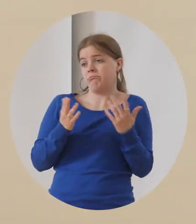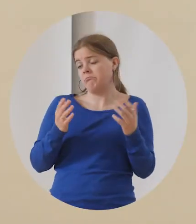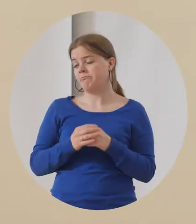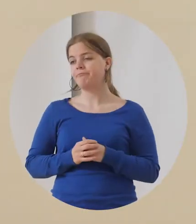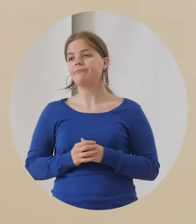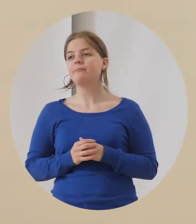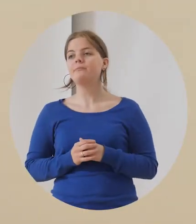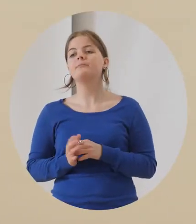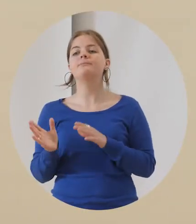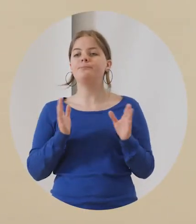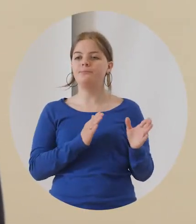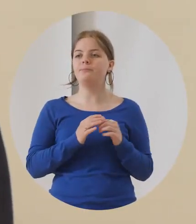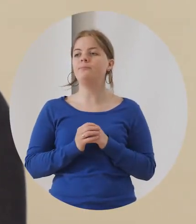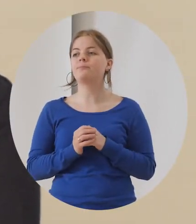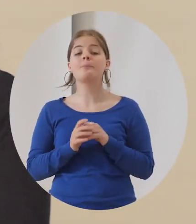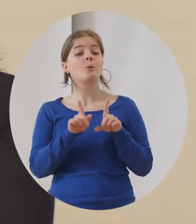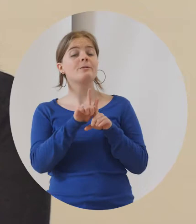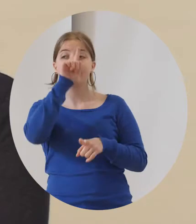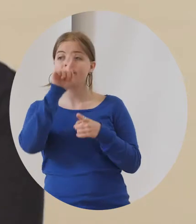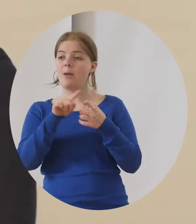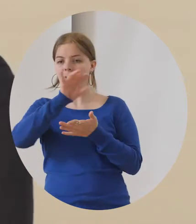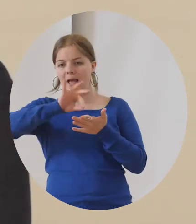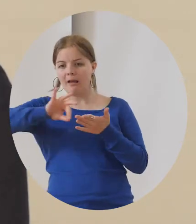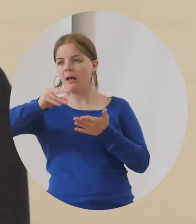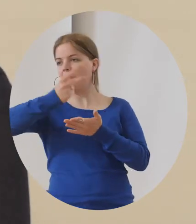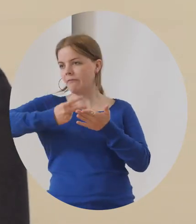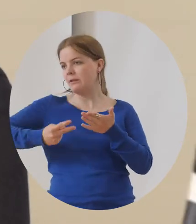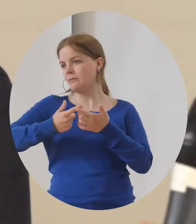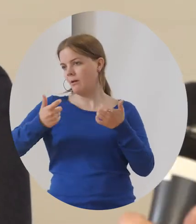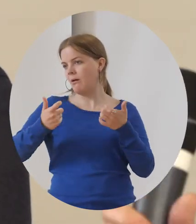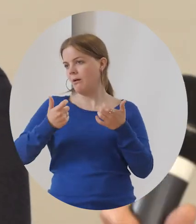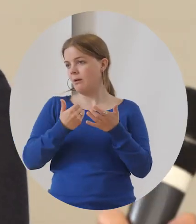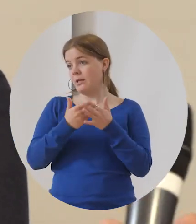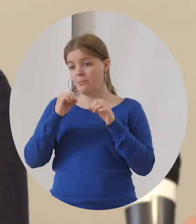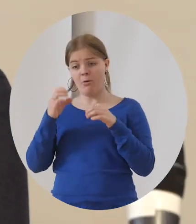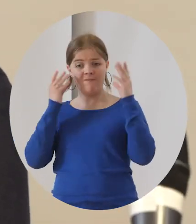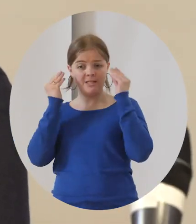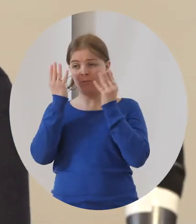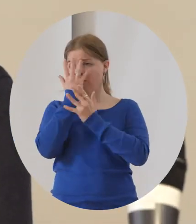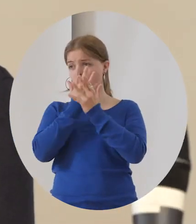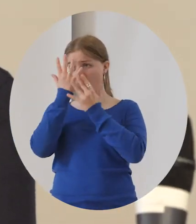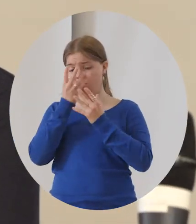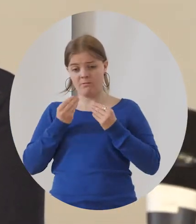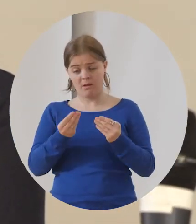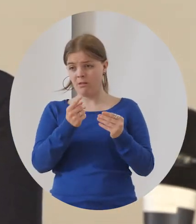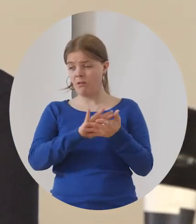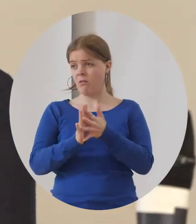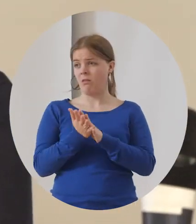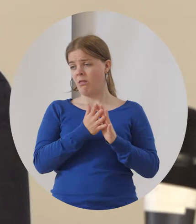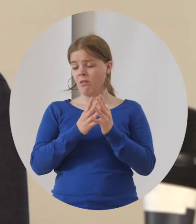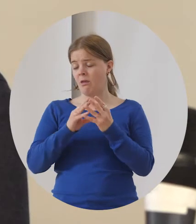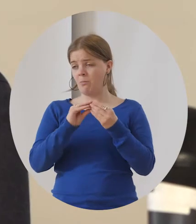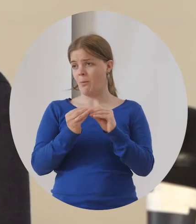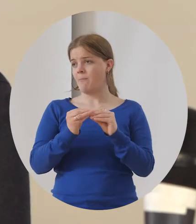Et donc, on a aussi toute la sphère au niveau du graphisme qui est impactée par une atteinte vestibulaire, avec donc des